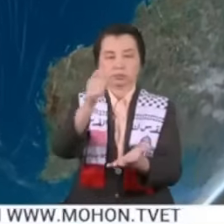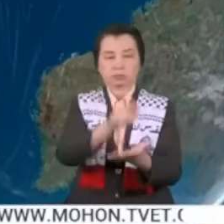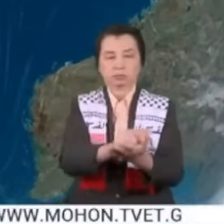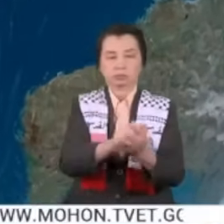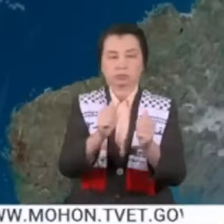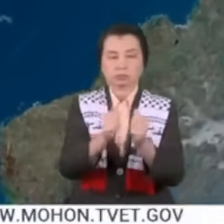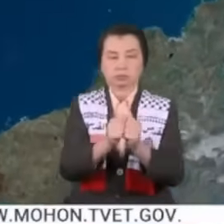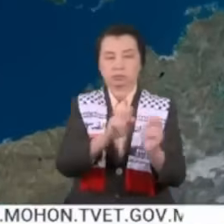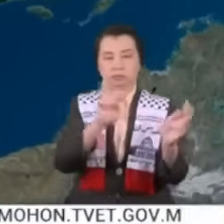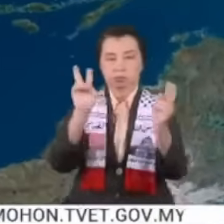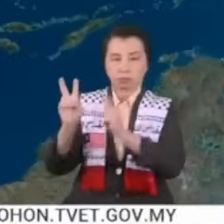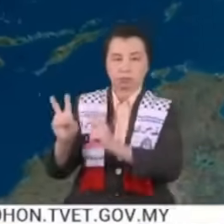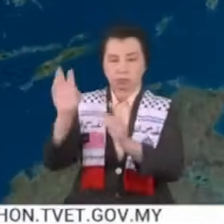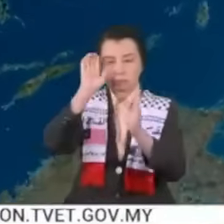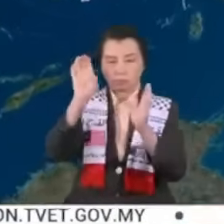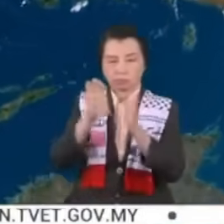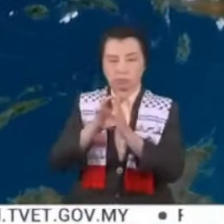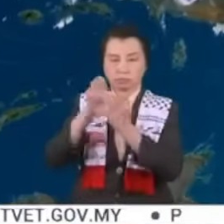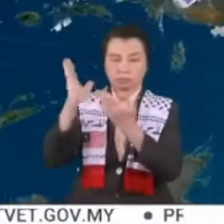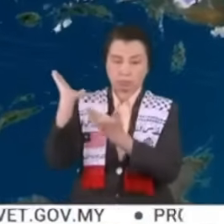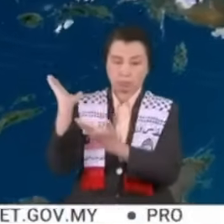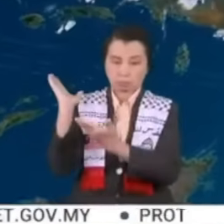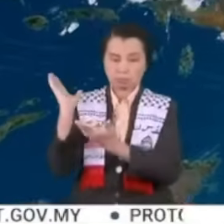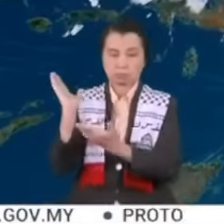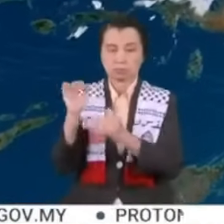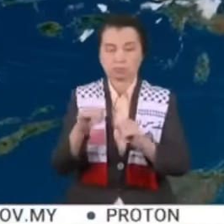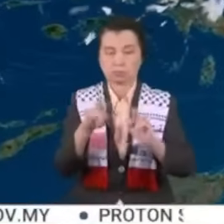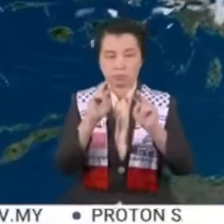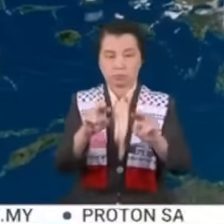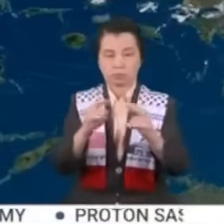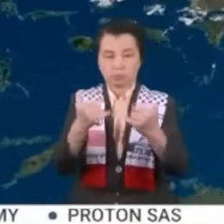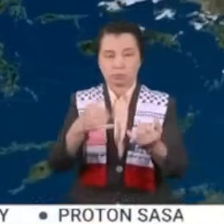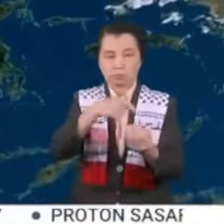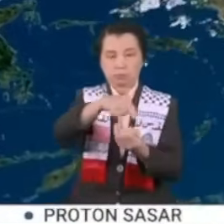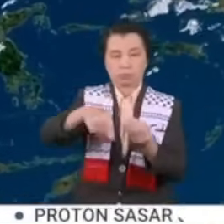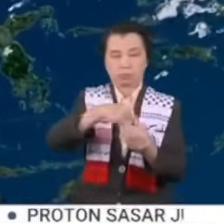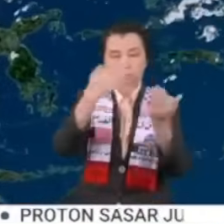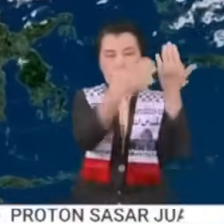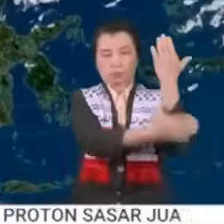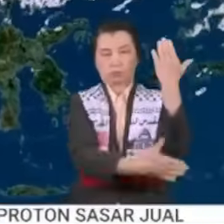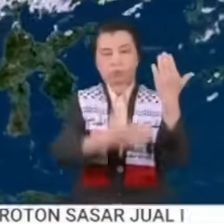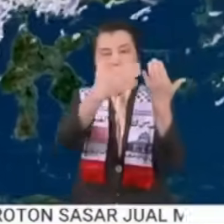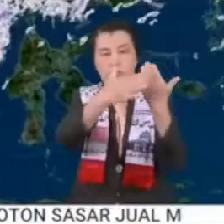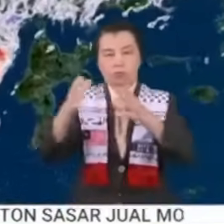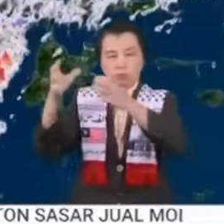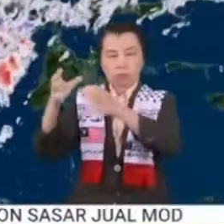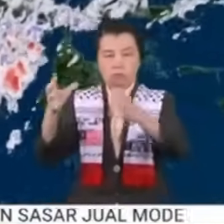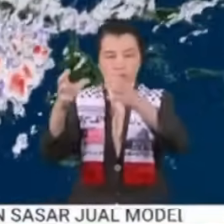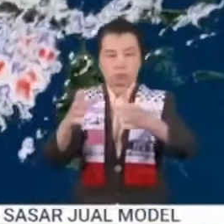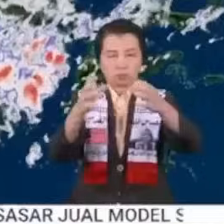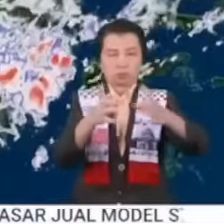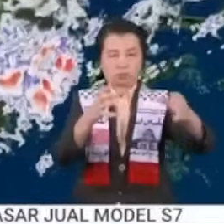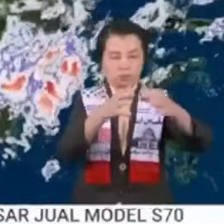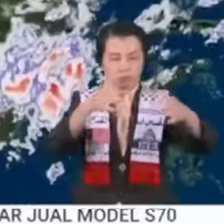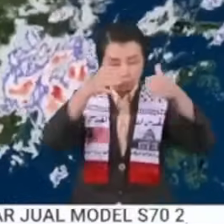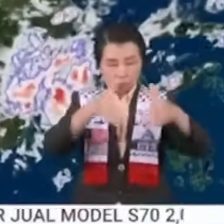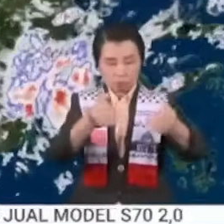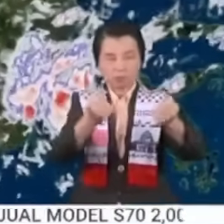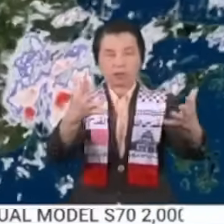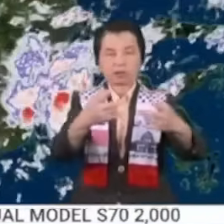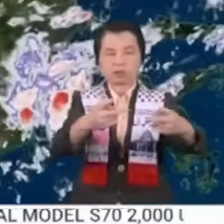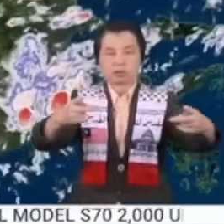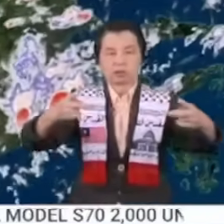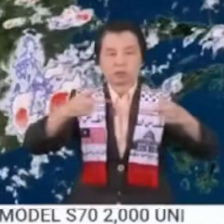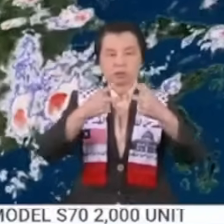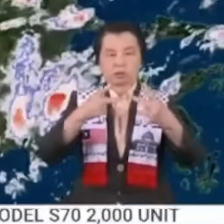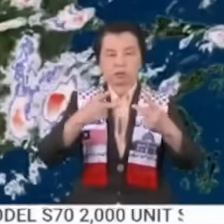dimulakan dengan tinjauan paparan satelit terkini dapat diperhatikan di sekitar Semenanjung kelompok awan aktif ini sedang tertumpu di kebanyakan